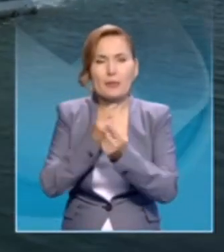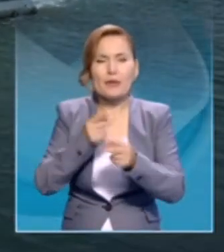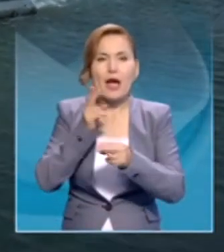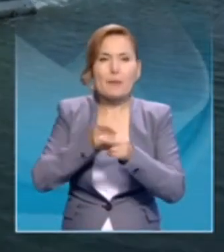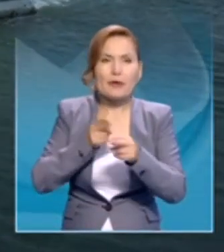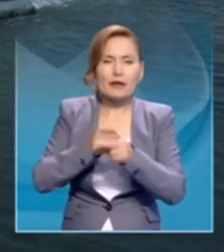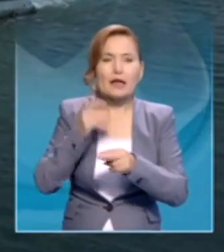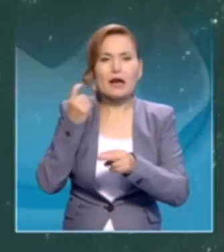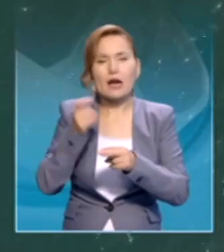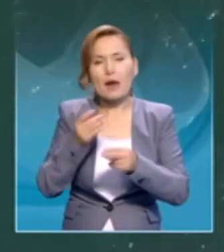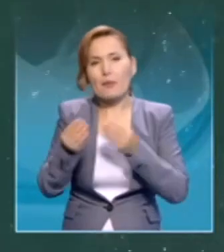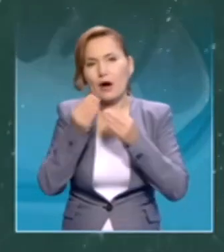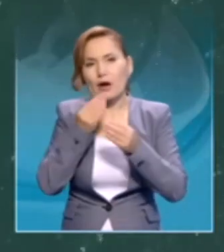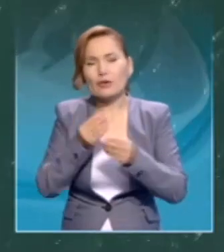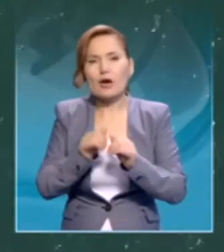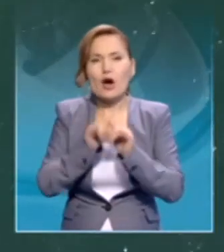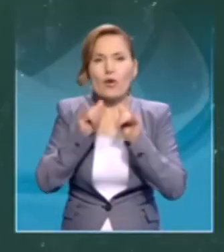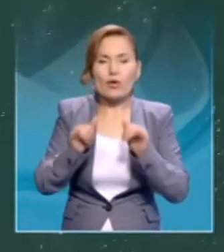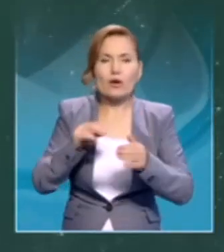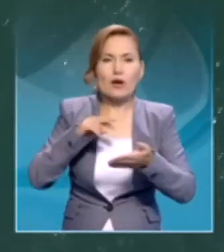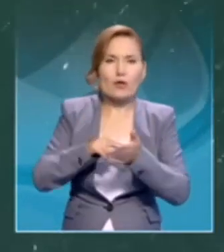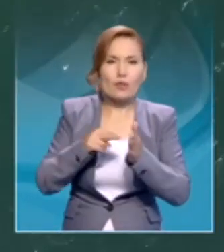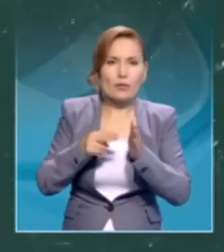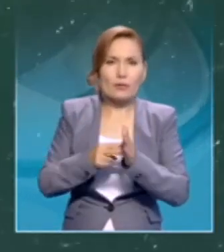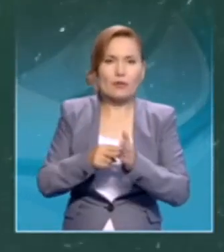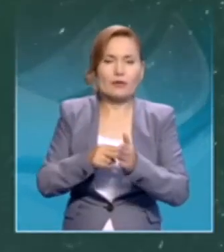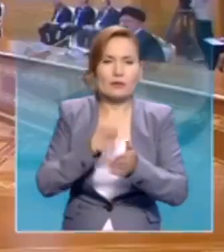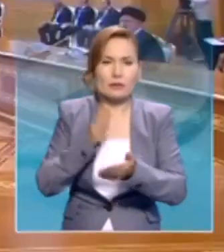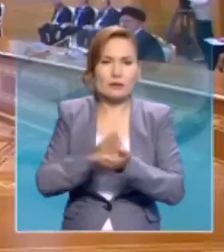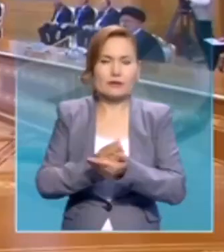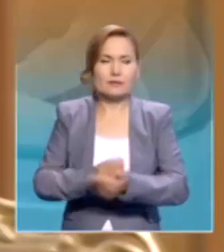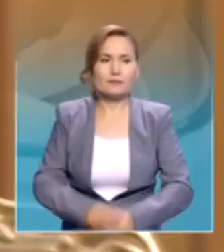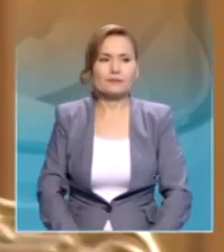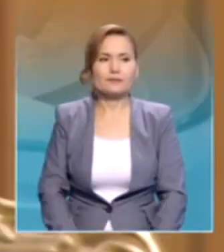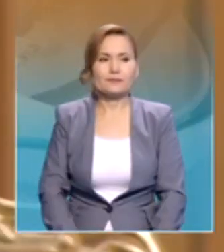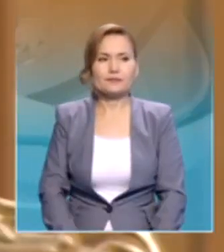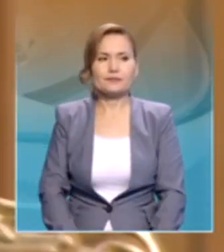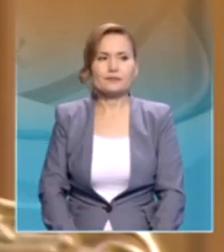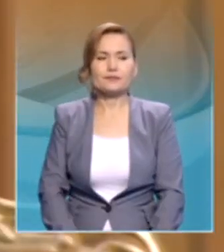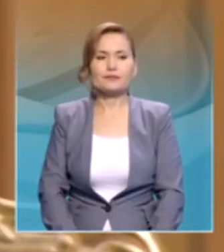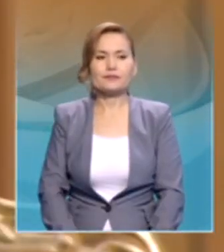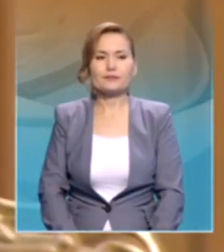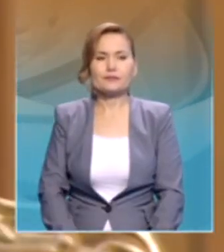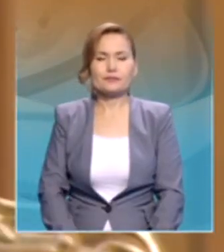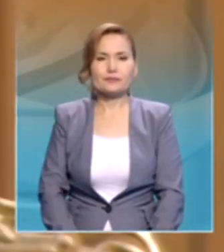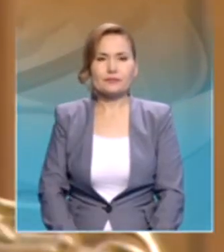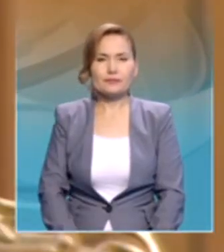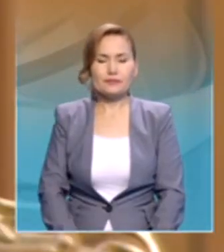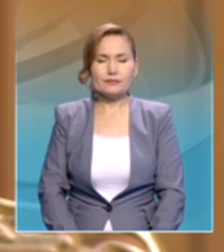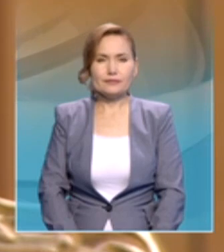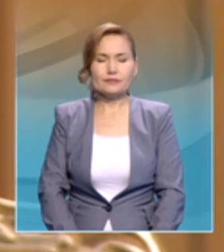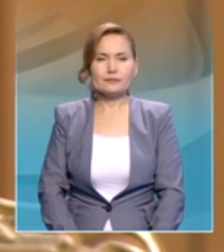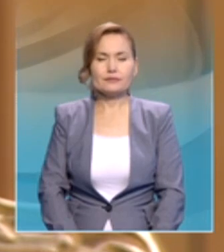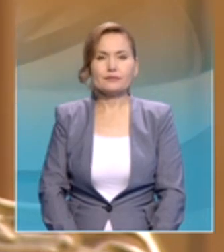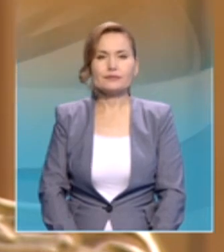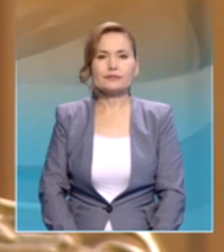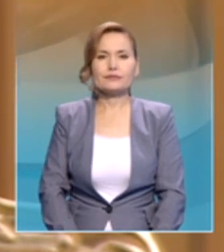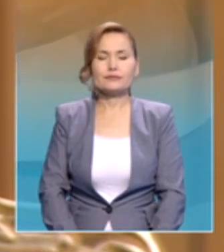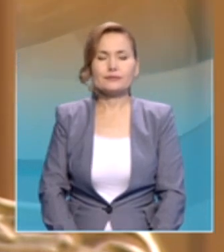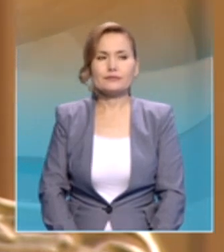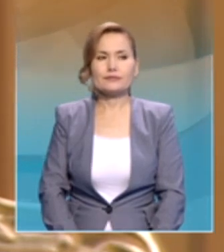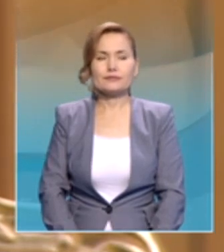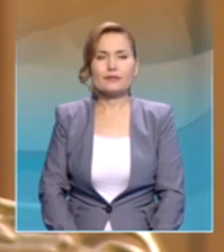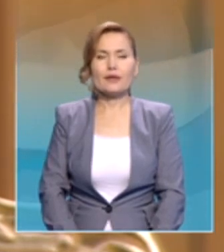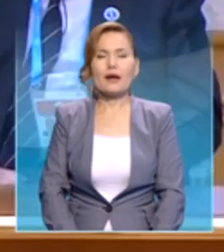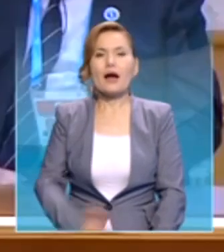химиялық өнімдер емес азық-түлік тасымалында ұлғайту керек деді. У нас есть резервы по поставкам масличных культур в объеме более